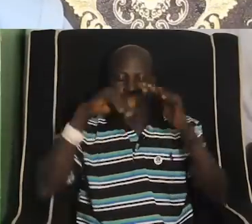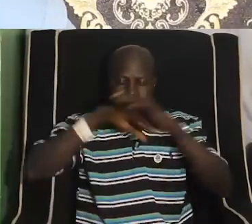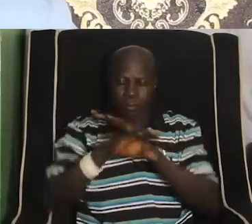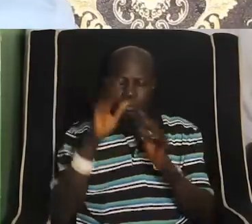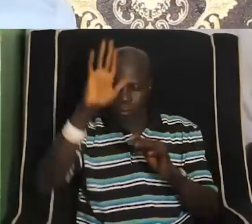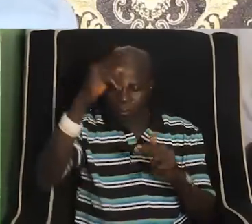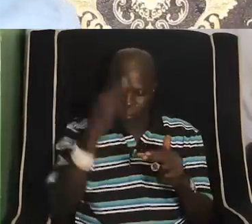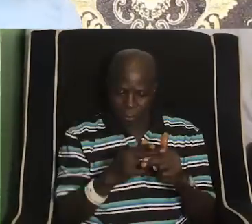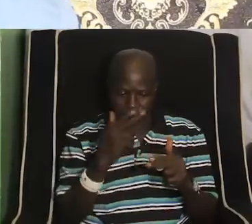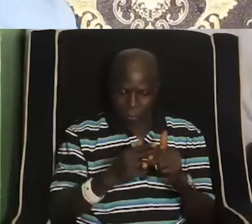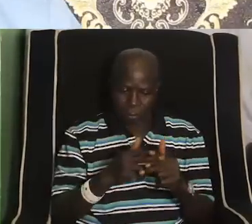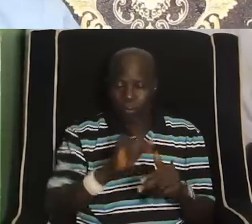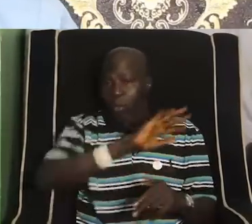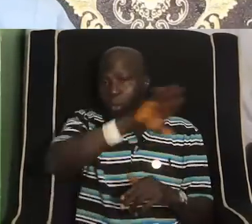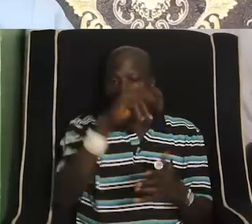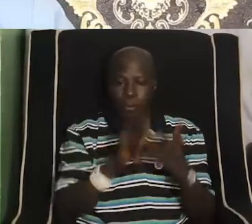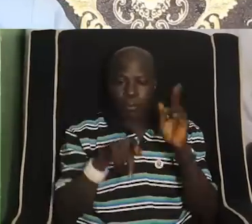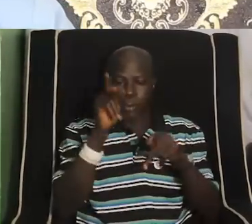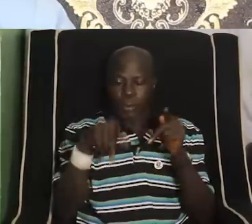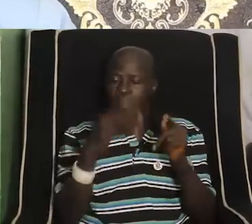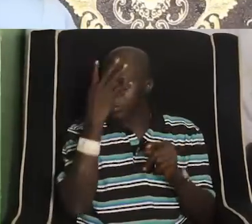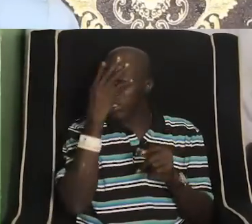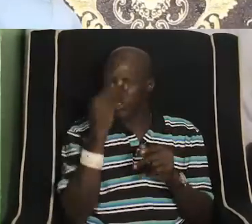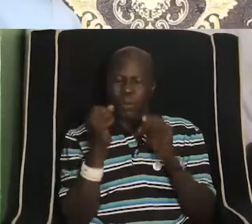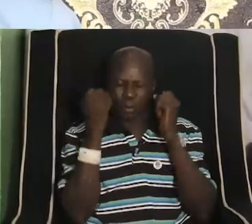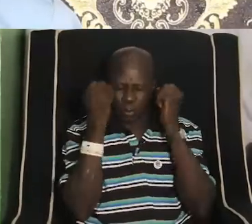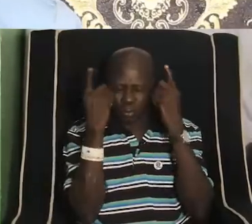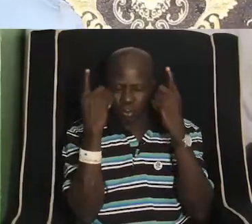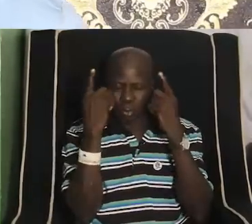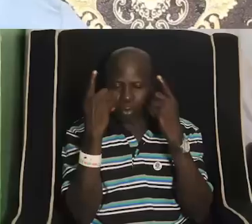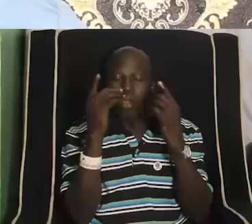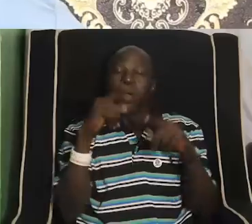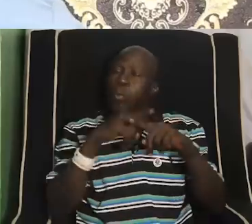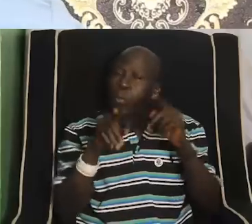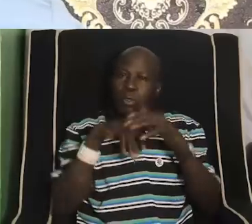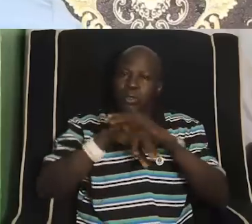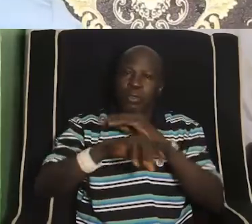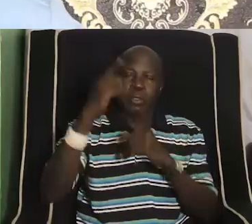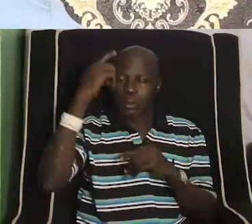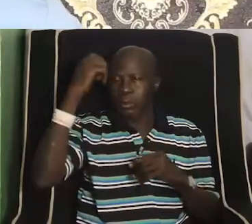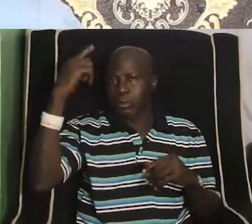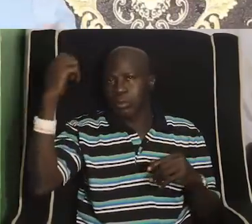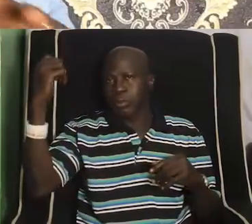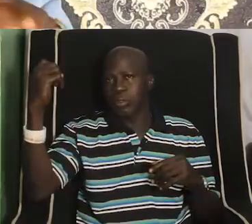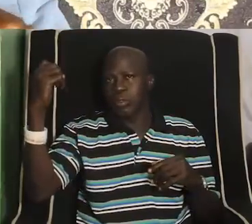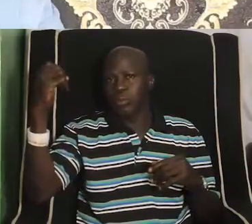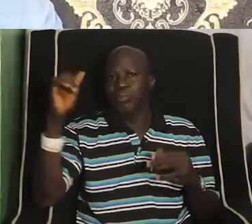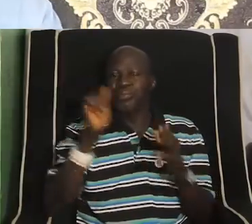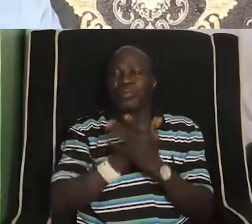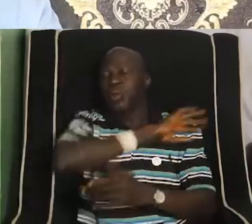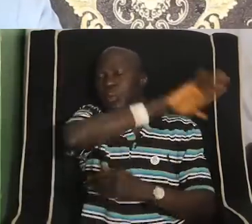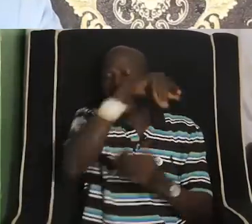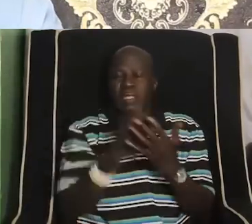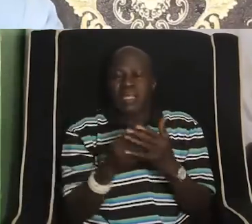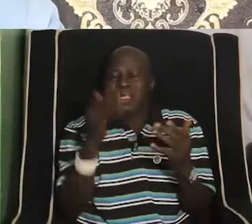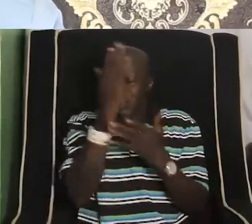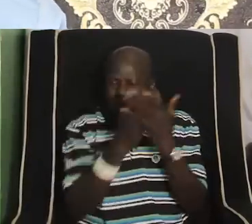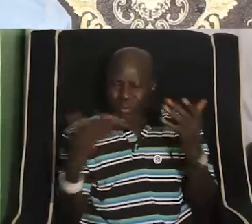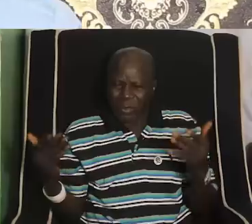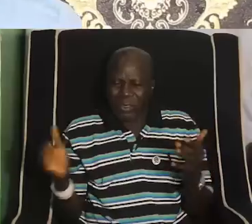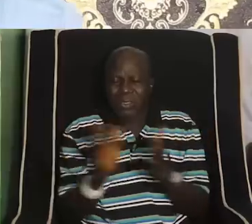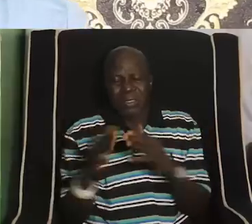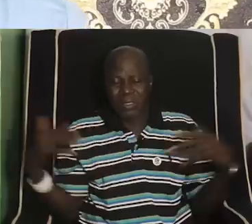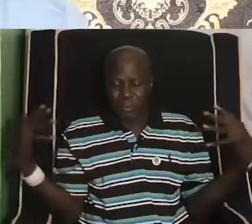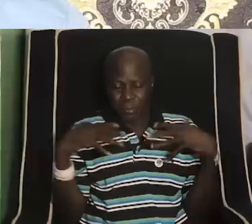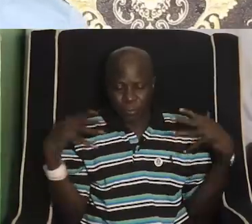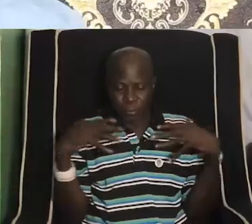Gbogbo àwọn tó sòtò jí lónìí. All the people that sleep and wake up. Ṣùgbọ́n lójú àlá wọn. For in their dream. Tí ohun ìbẹ̀rù wáyé. That something panic